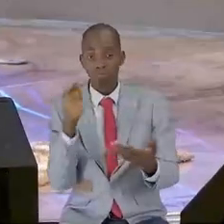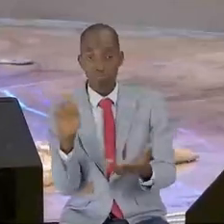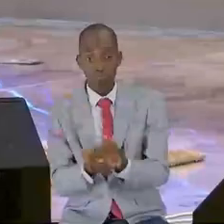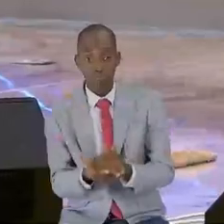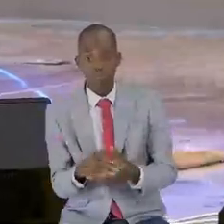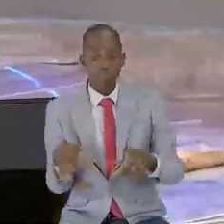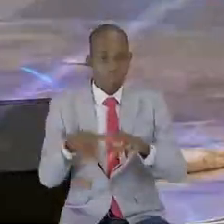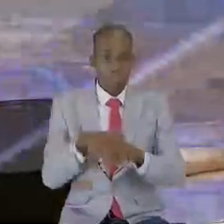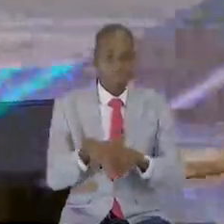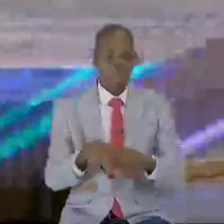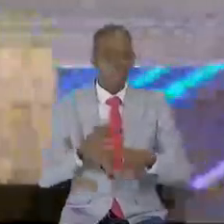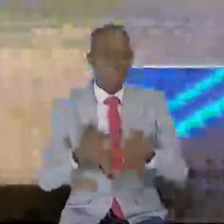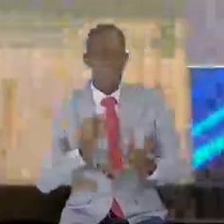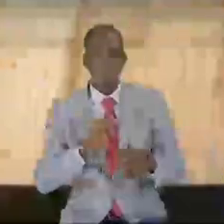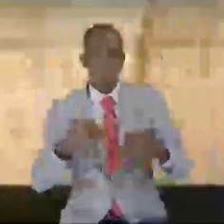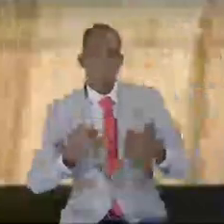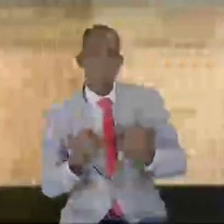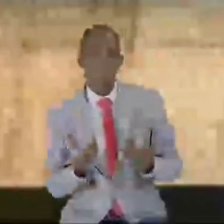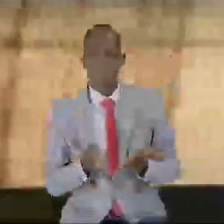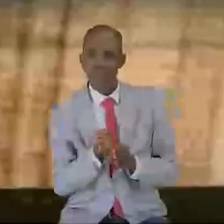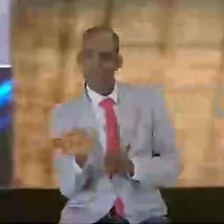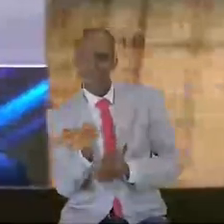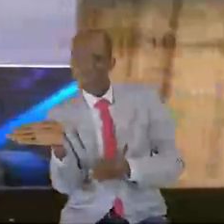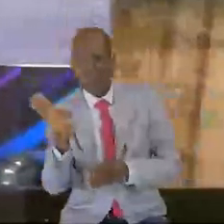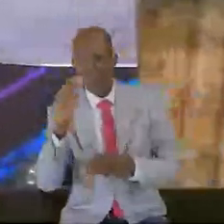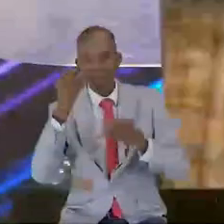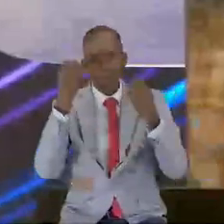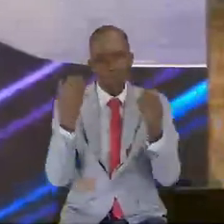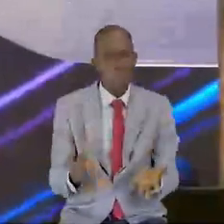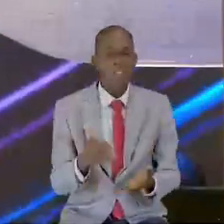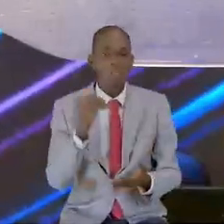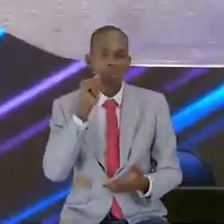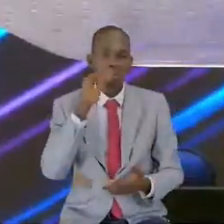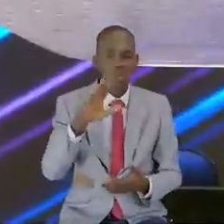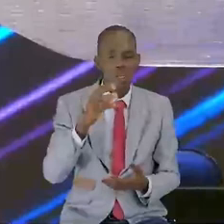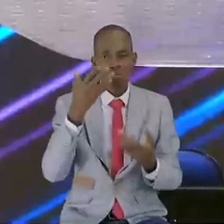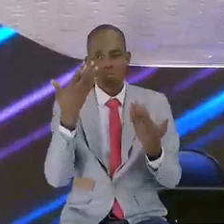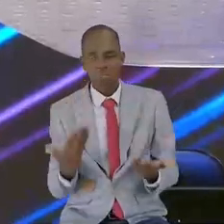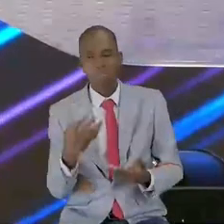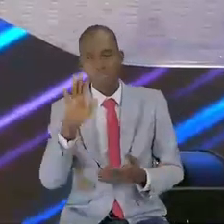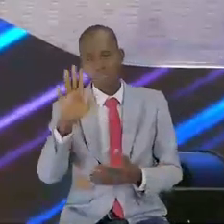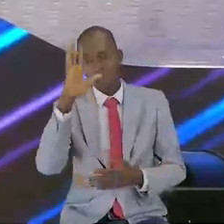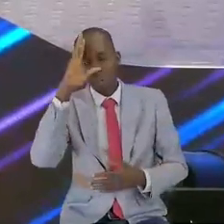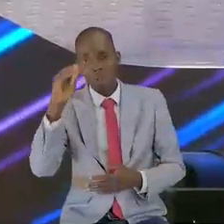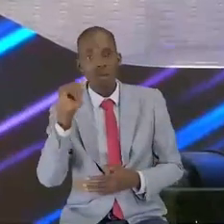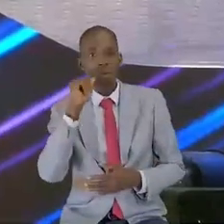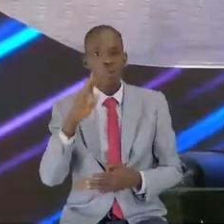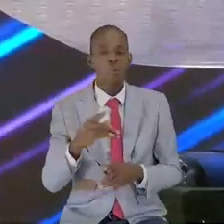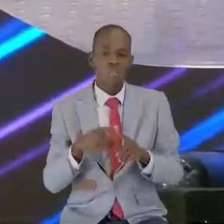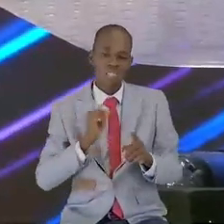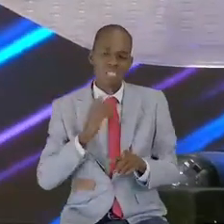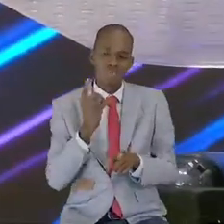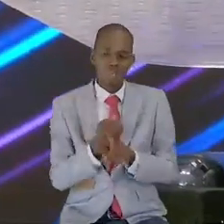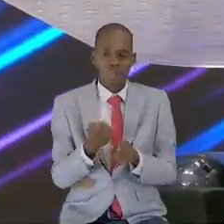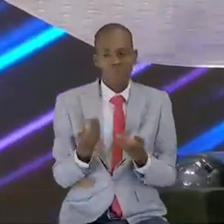avait 5 femmes, 10 femmes, mais maintenant, il est limite à quelques-unes. Il dit